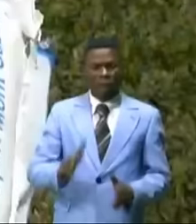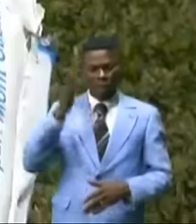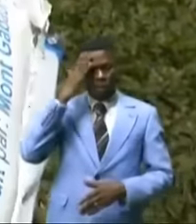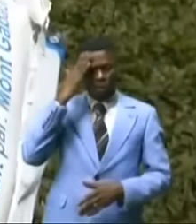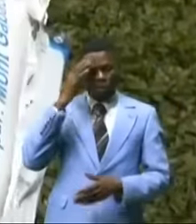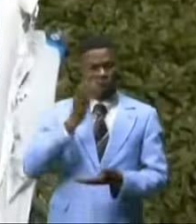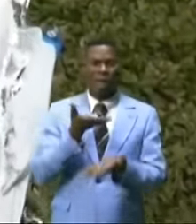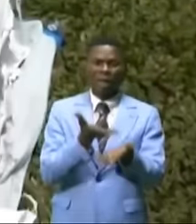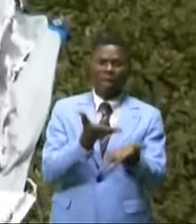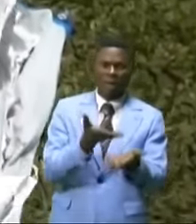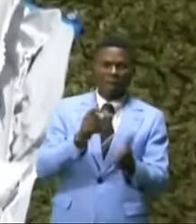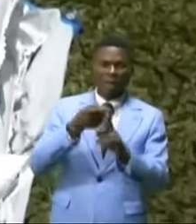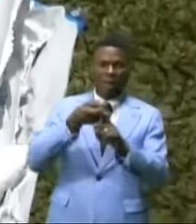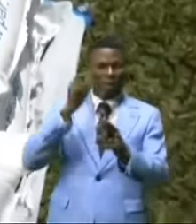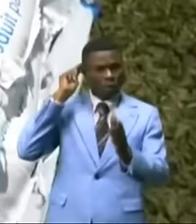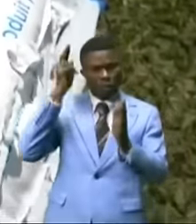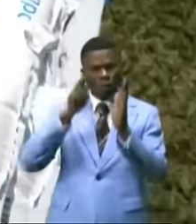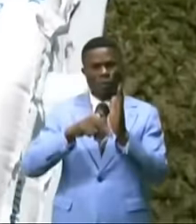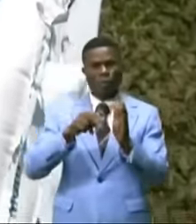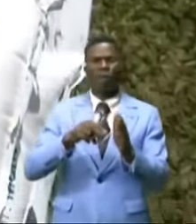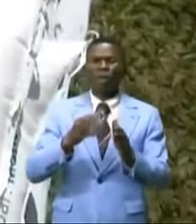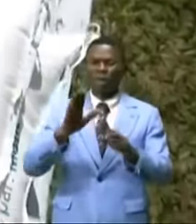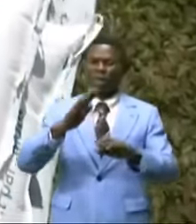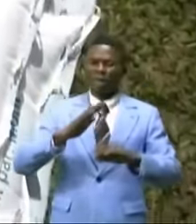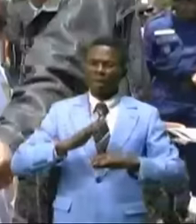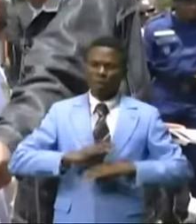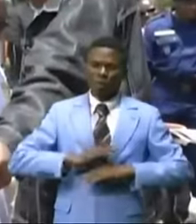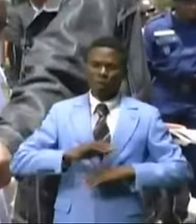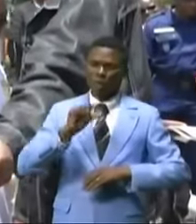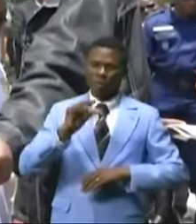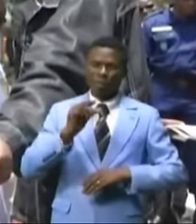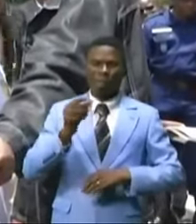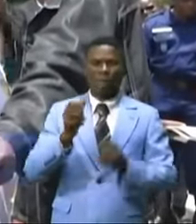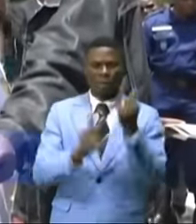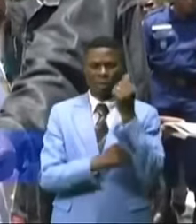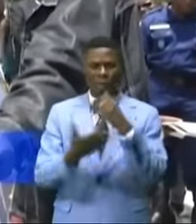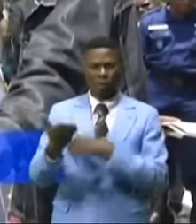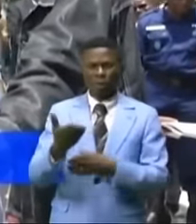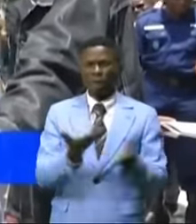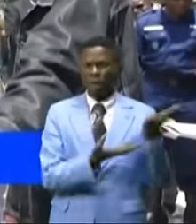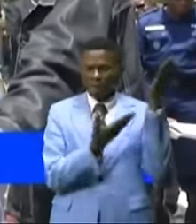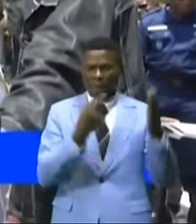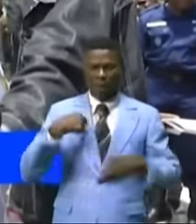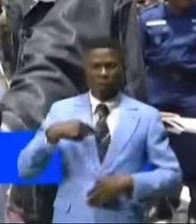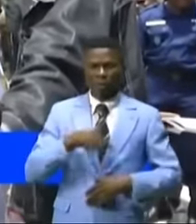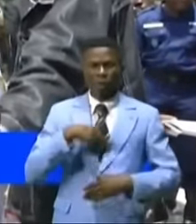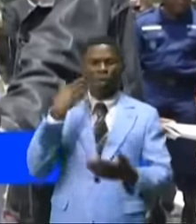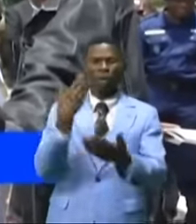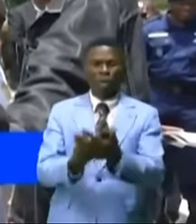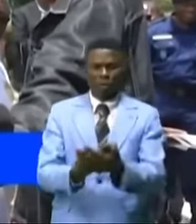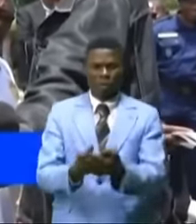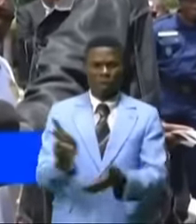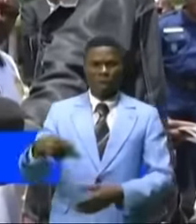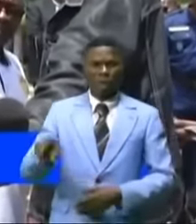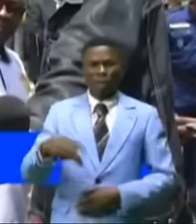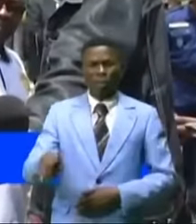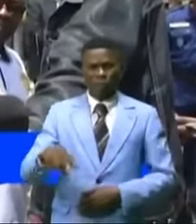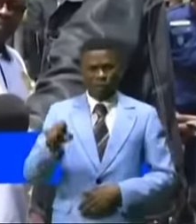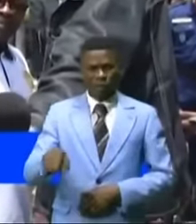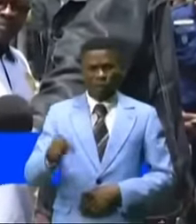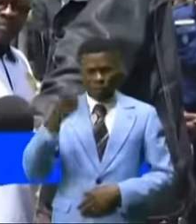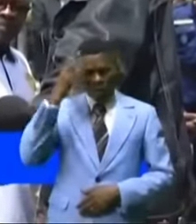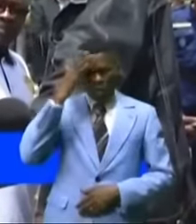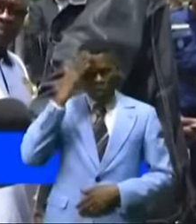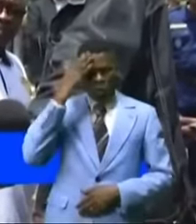cette assistance du gouvernement central pourra soulager les nécessiteux. Il était important que nous arrivions ici dans cette province pour nous